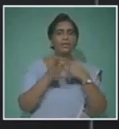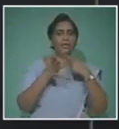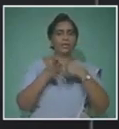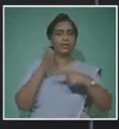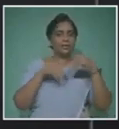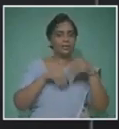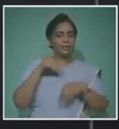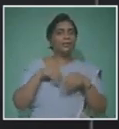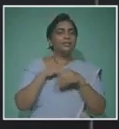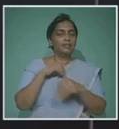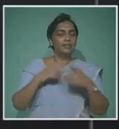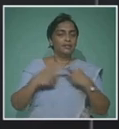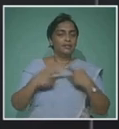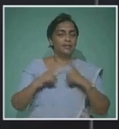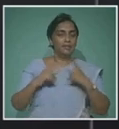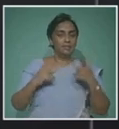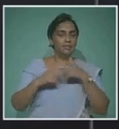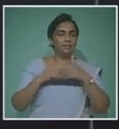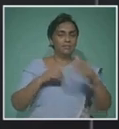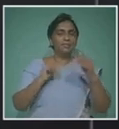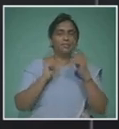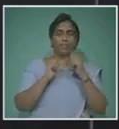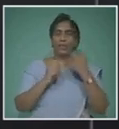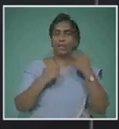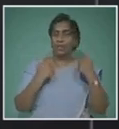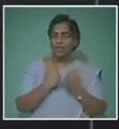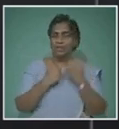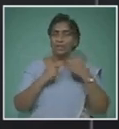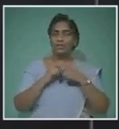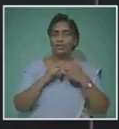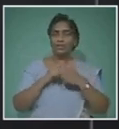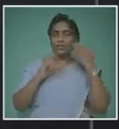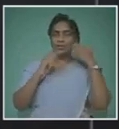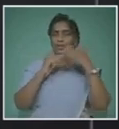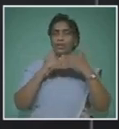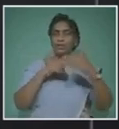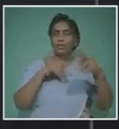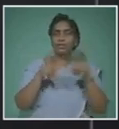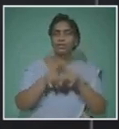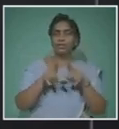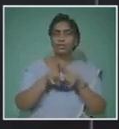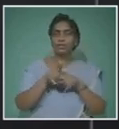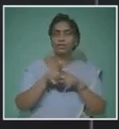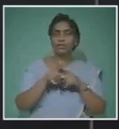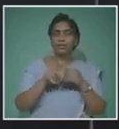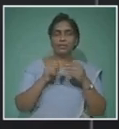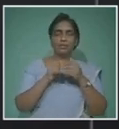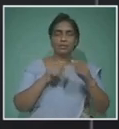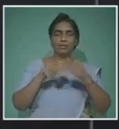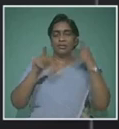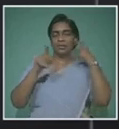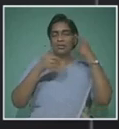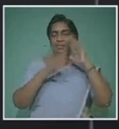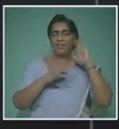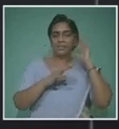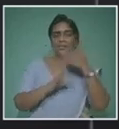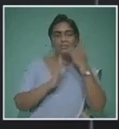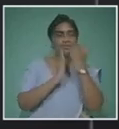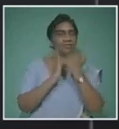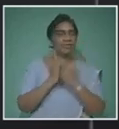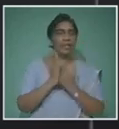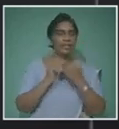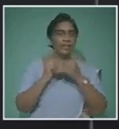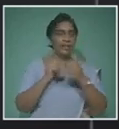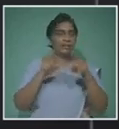මහජනතාව ජීවත් වෙන්න තියෙන අභියෝගයන් වලට ඉදිරි මාස 4 විසඳුම් ලබා දීමක් සිද්ධ වෙලා නැහැ. විශේෂයෙන්ම කොළඹ අගනගරයේ